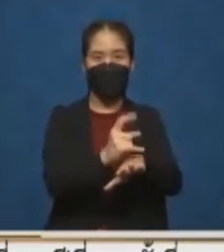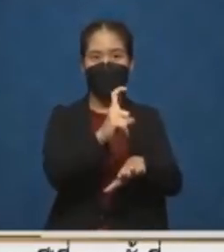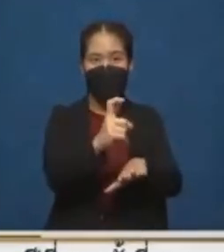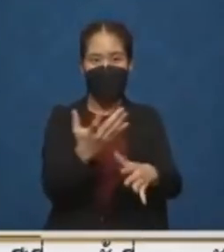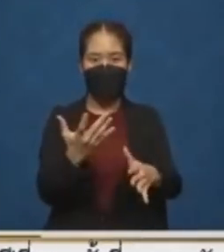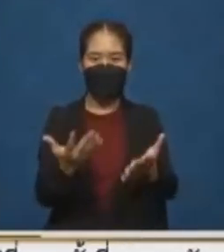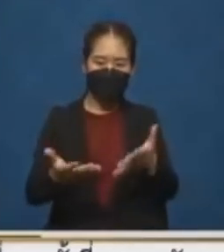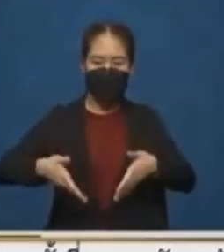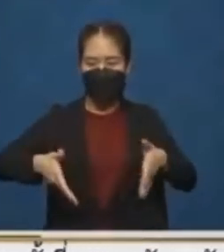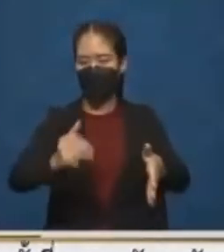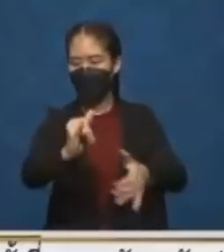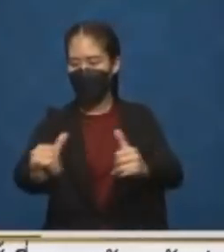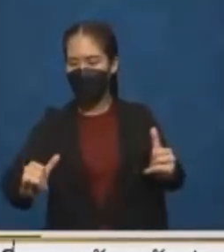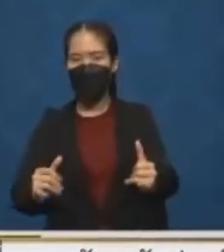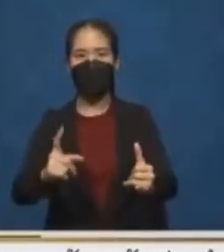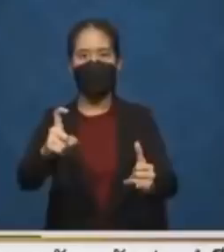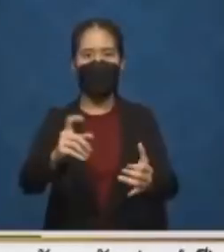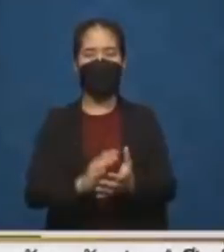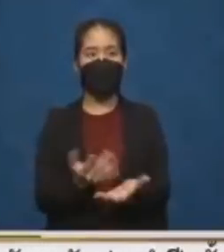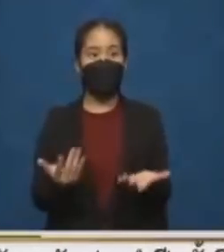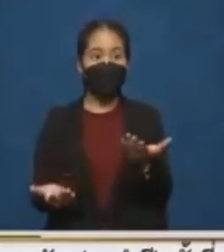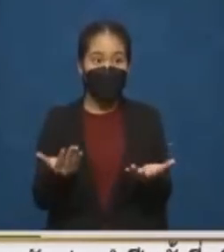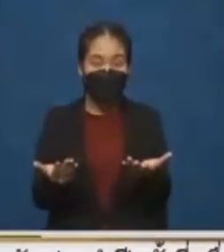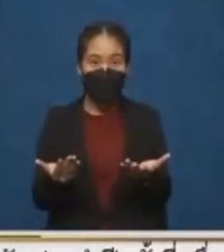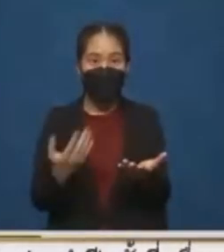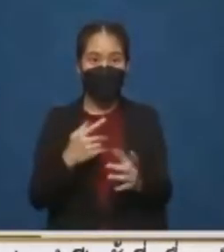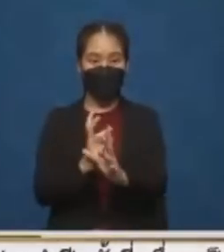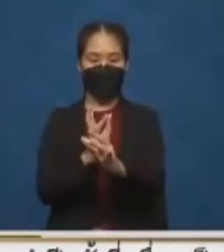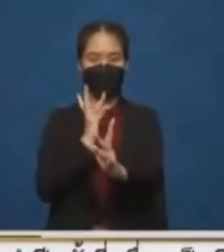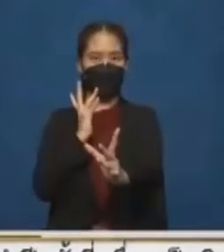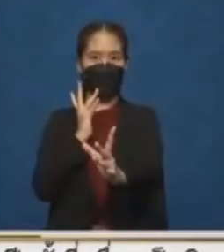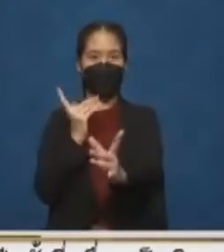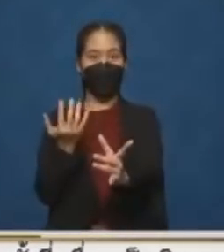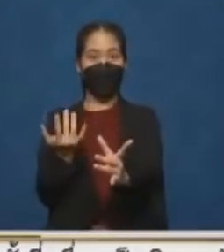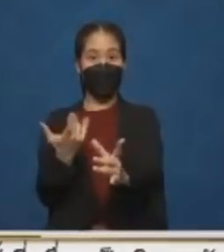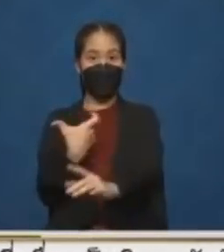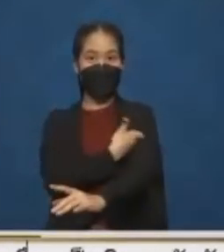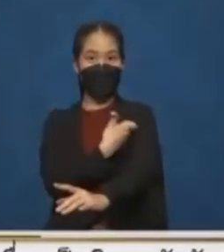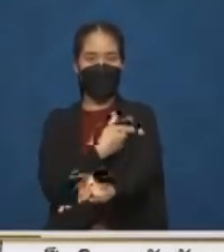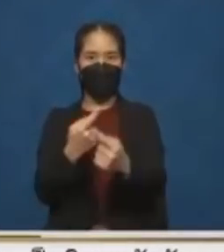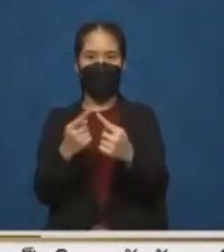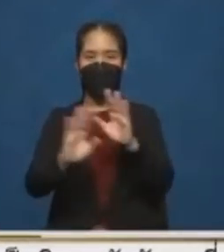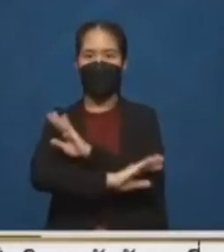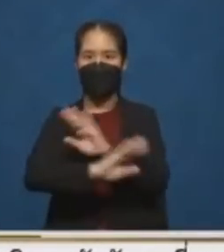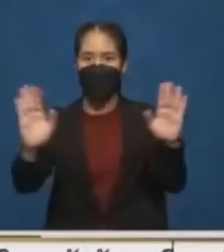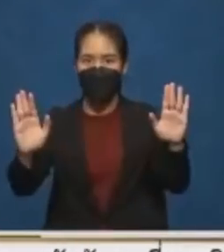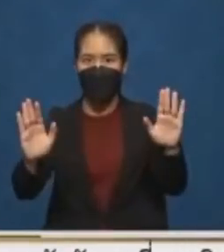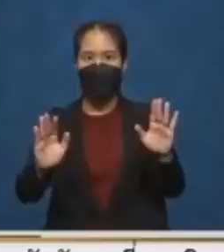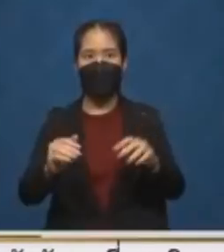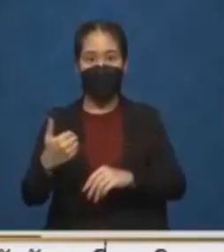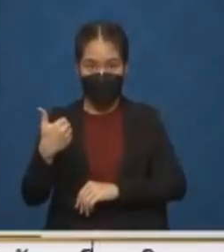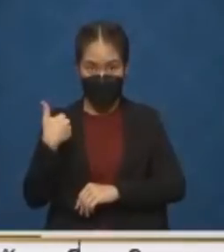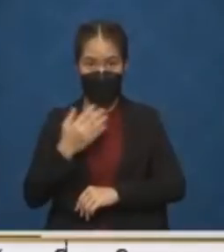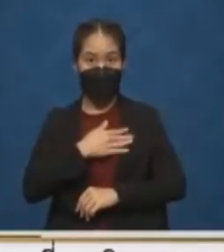ภาพที่ประชาชน รอฉีดวักซีนแต่ถูกโลกเรื่อนไม่รู้วาจะได้ฉีดวัไหนขนาดยอมจ่ายข้